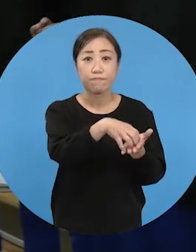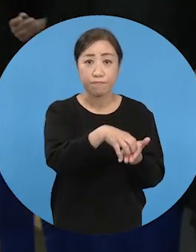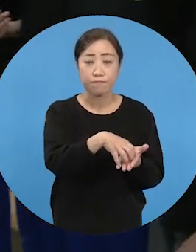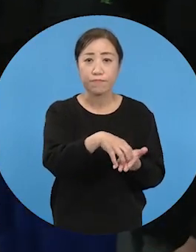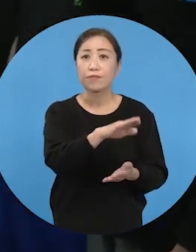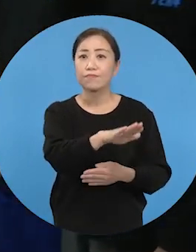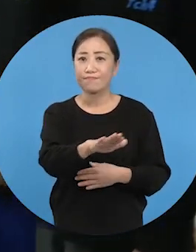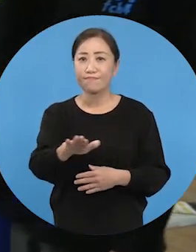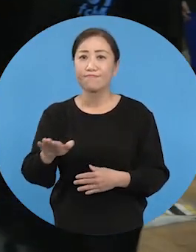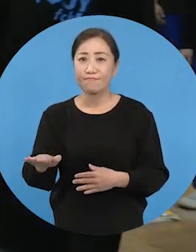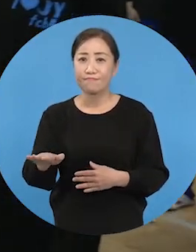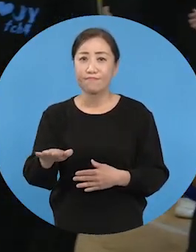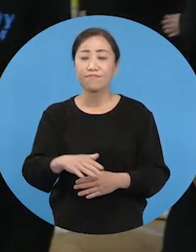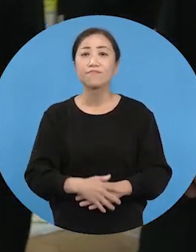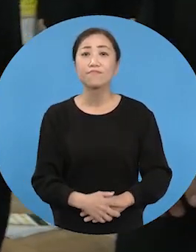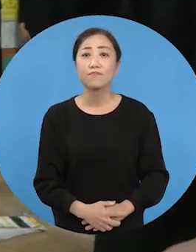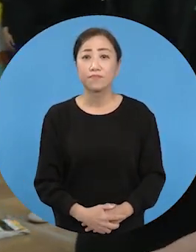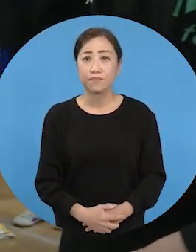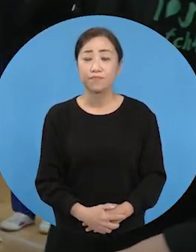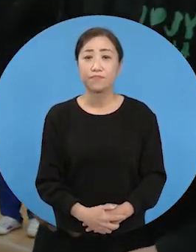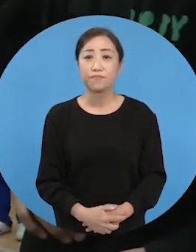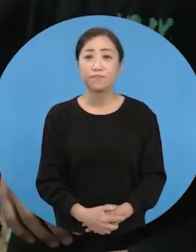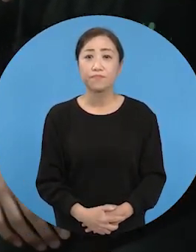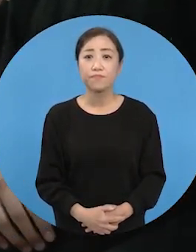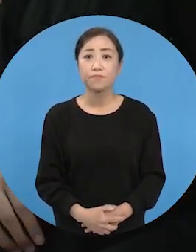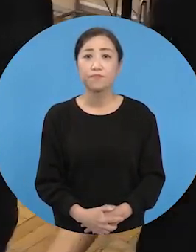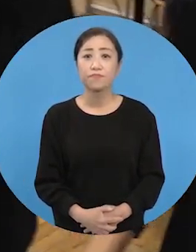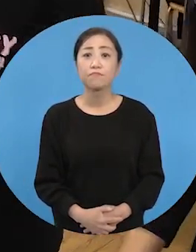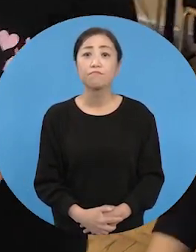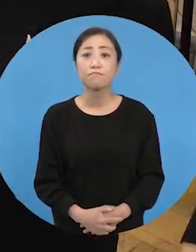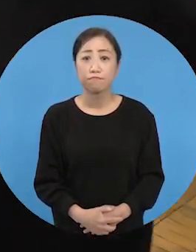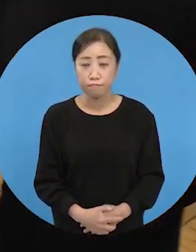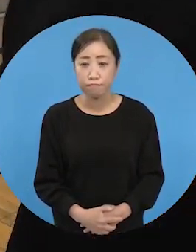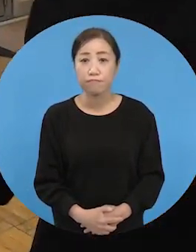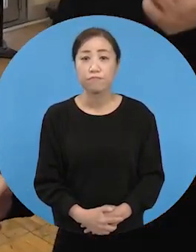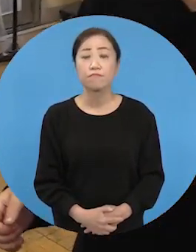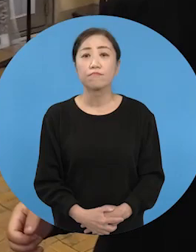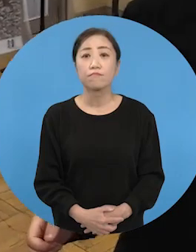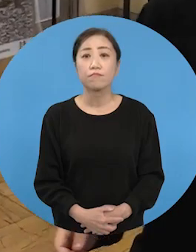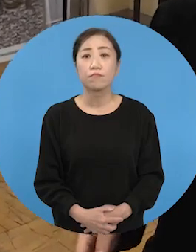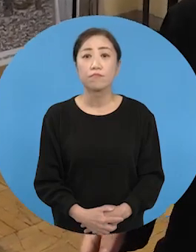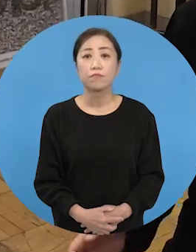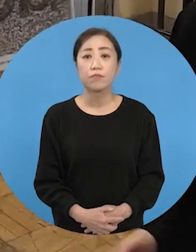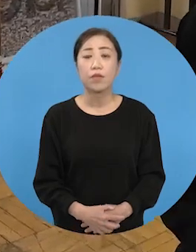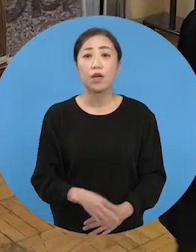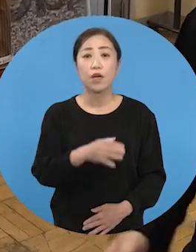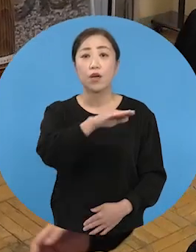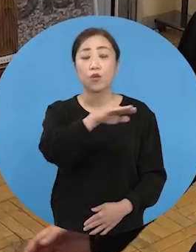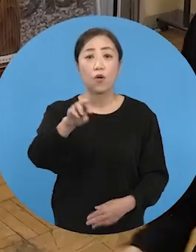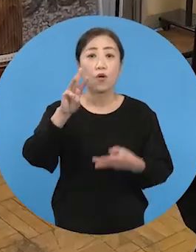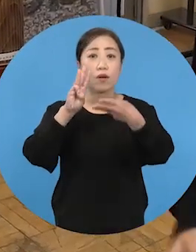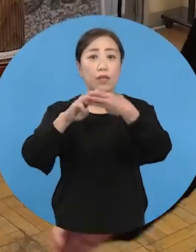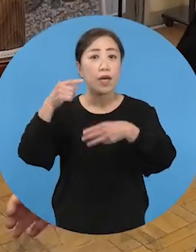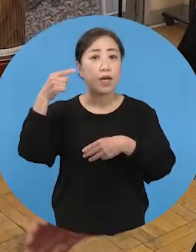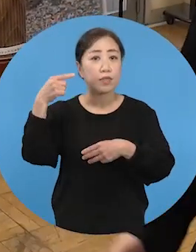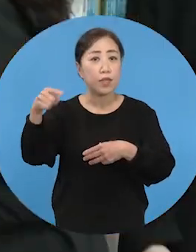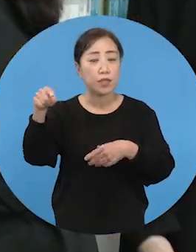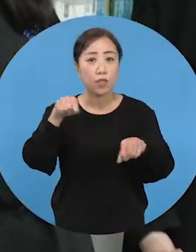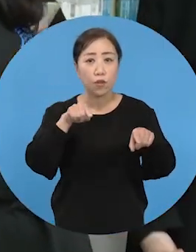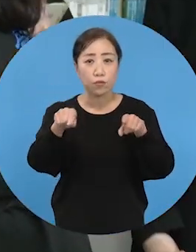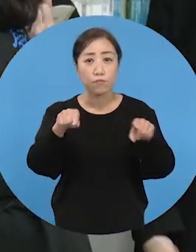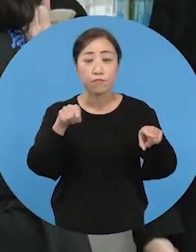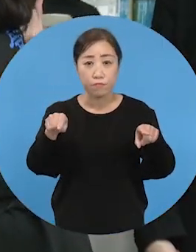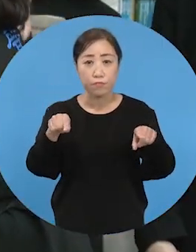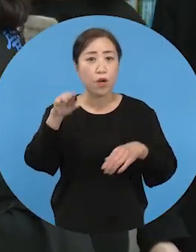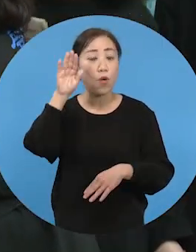ど、輝かしい実績を残しています。この日は顧問の横田先生の指導のもと、